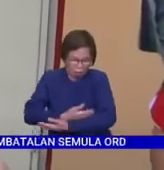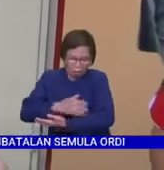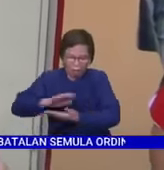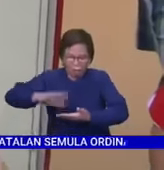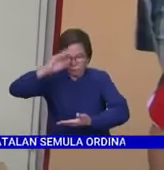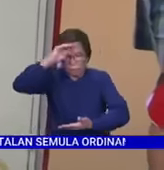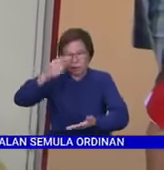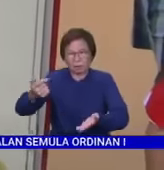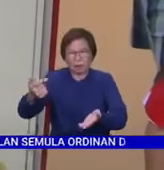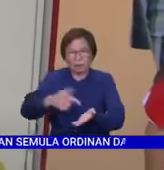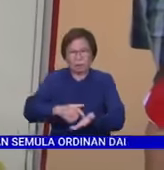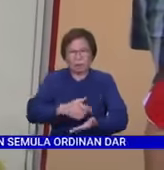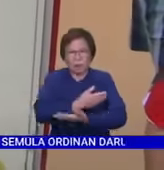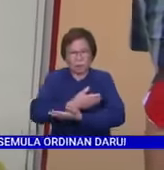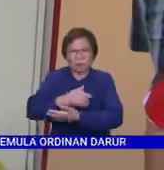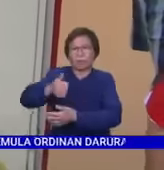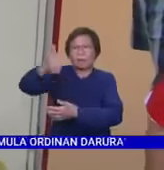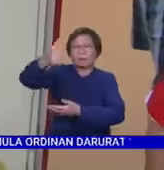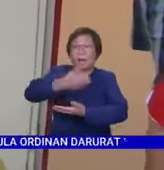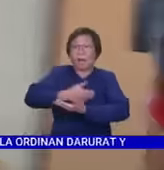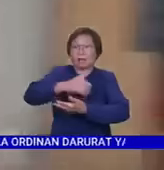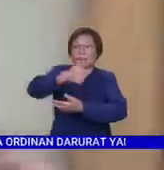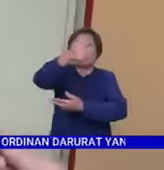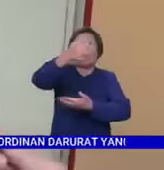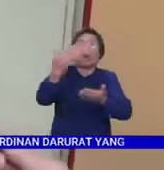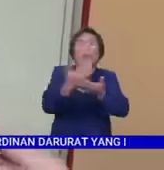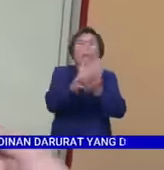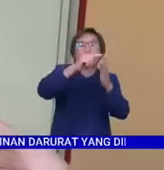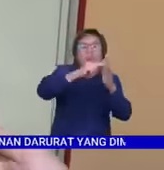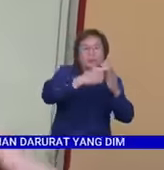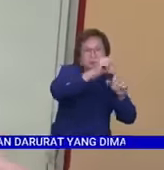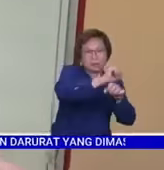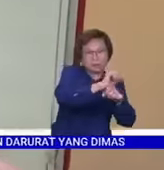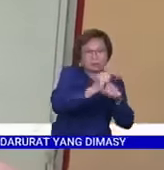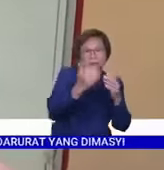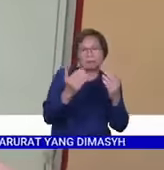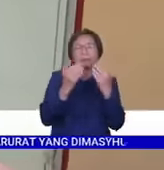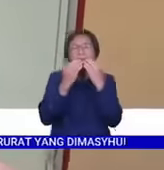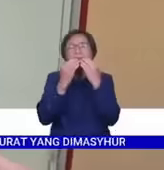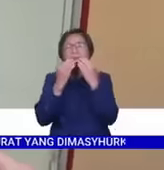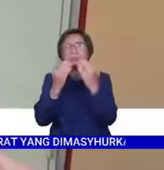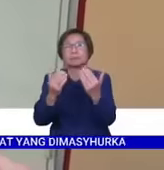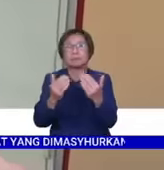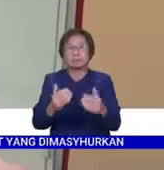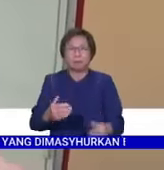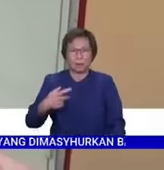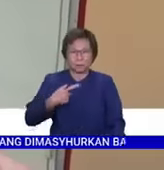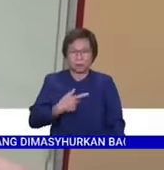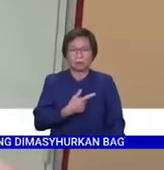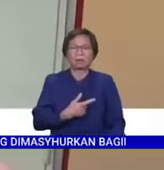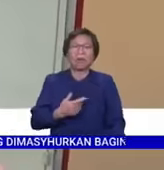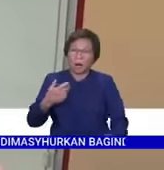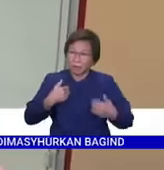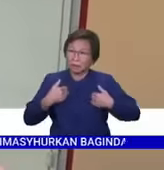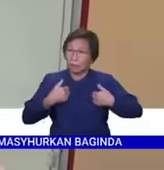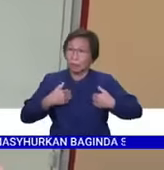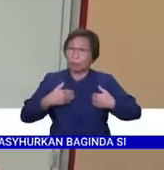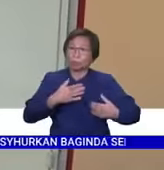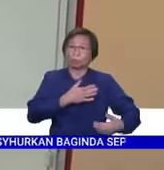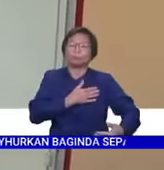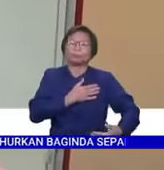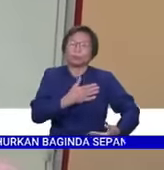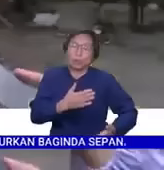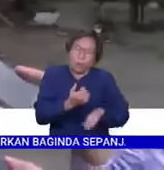belajar lagi nya anak sulung coba oleh keju game cache ukuran bila adonan Sudi menerima